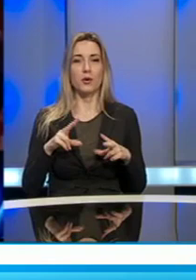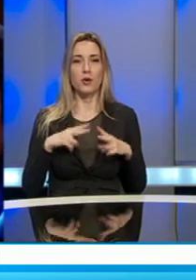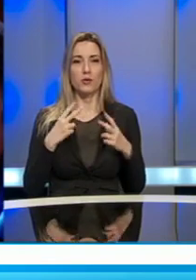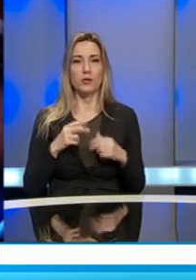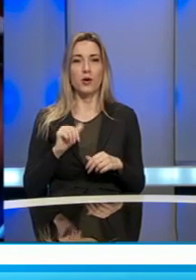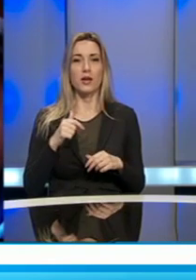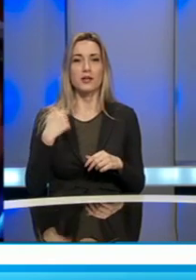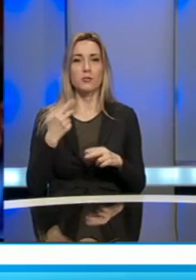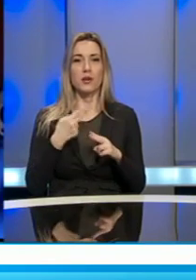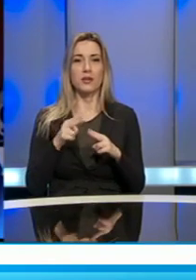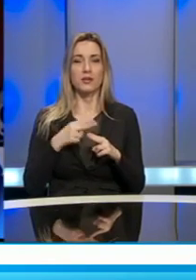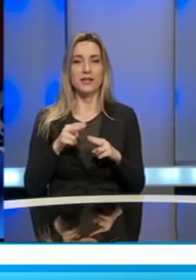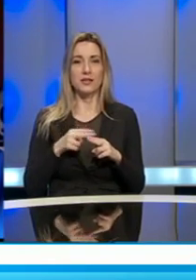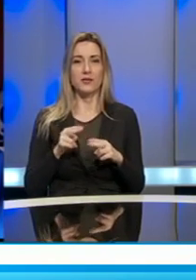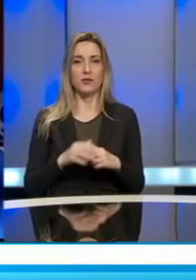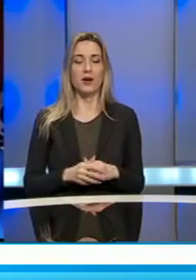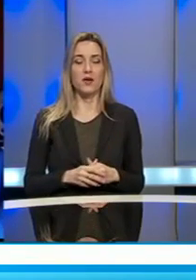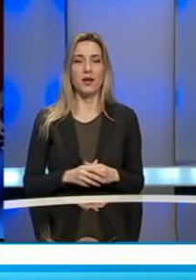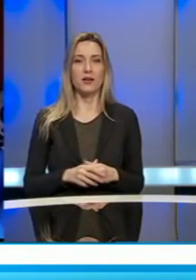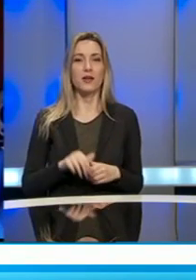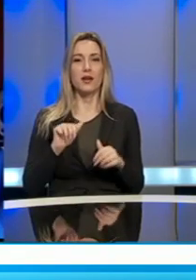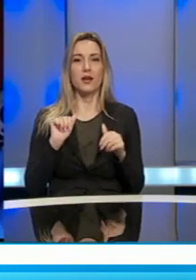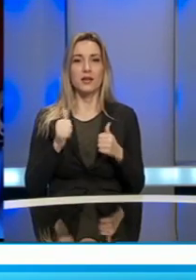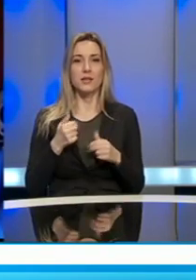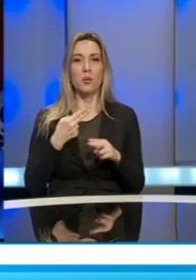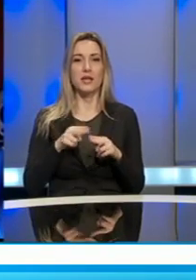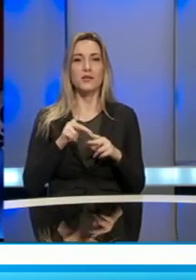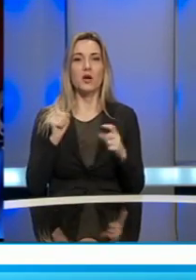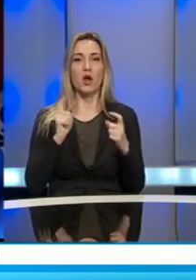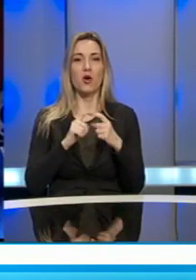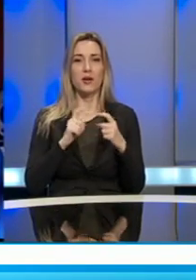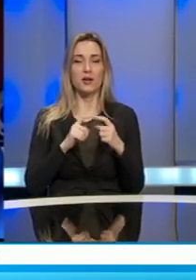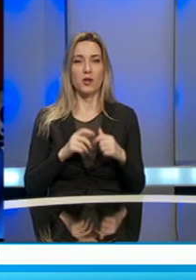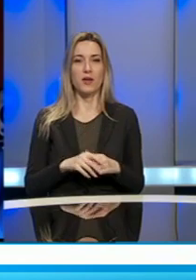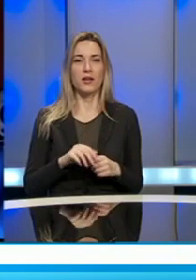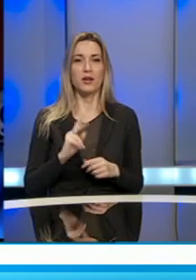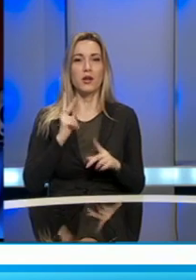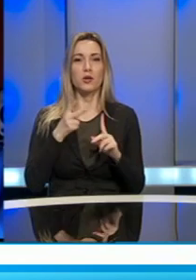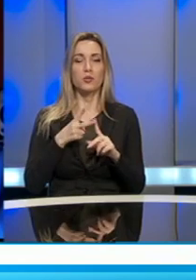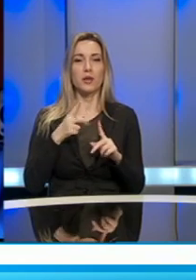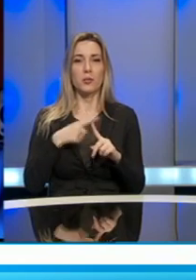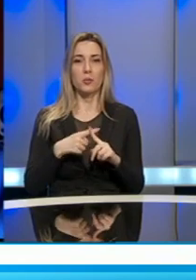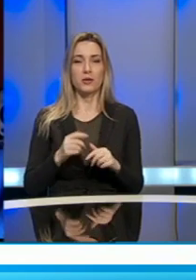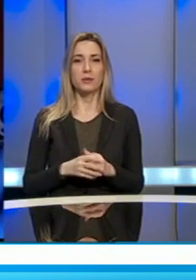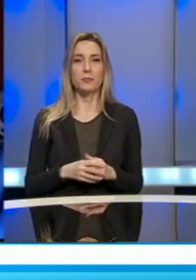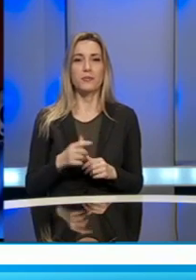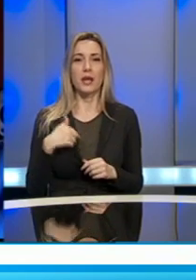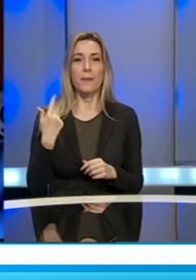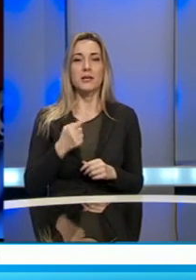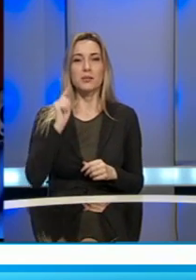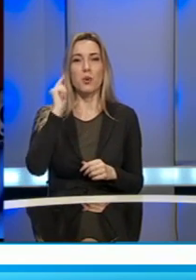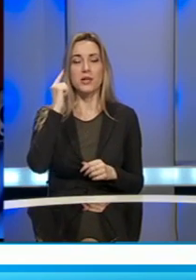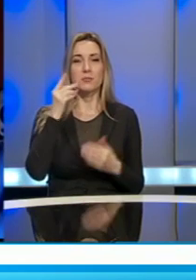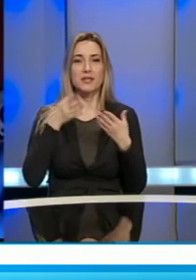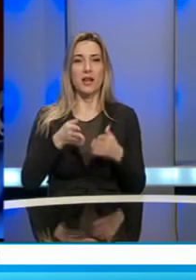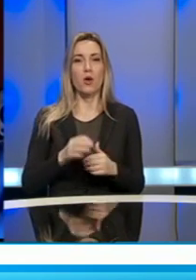li dezinfikovani, osim što si konektovan? Dezinfikovani i konektovani, opet iz Zabrđa, drugi put iz Zabrđa ove godine. E, pa mi smo izmislili ovo